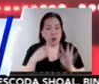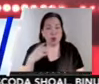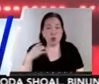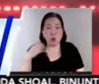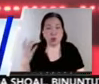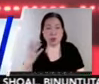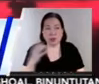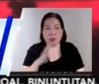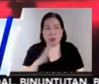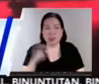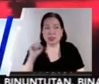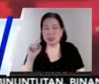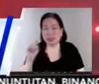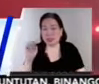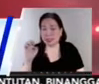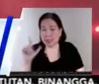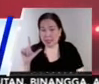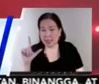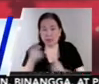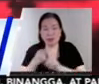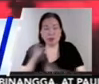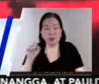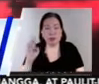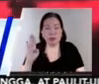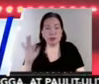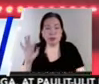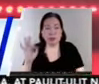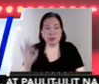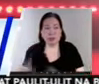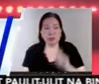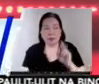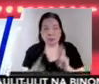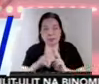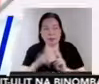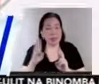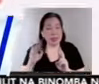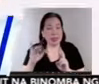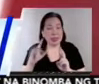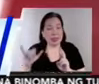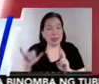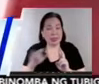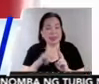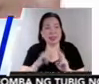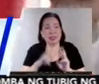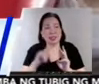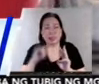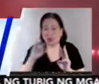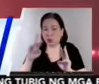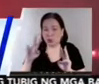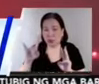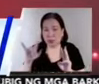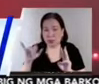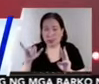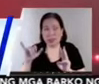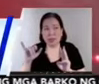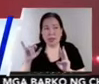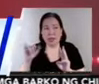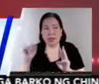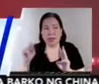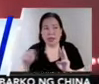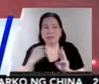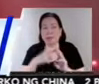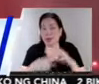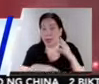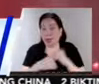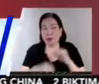ng SB19, Billy Crawford at Julian San Jose. At syempre, dagdag sa kanilang fan ang